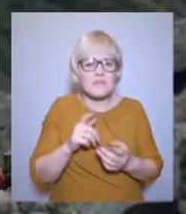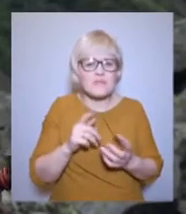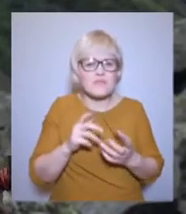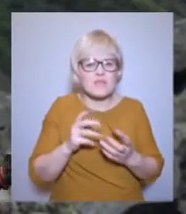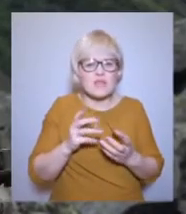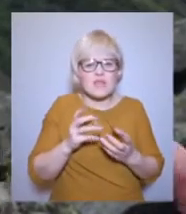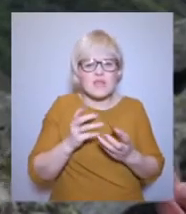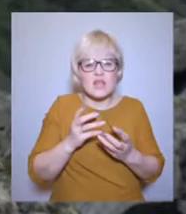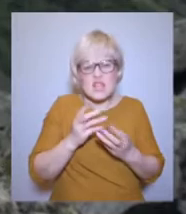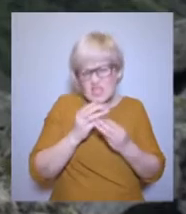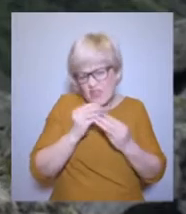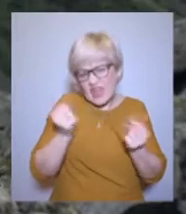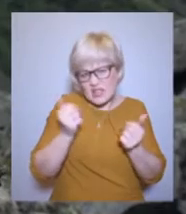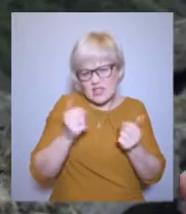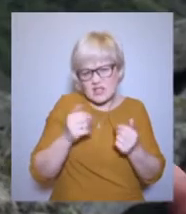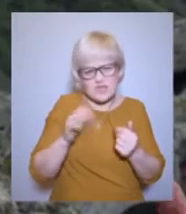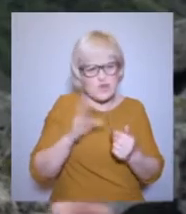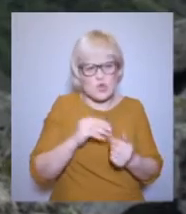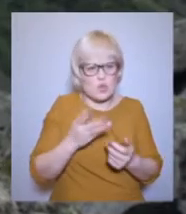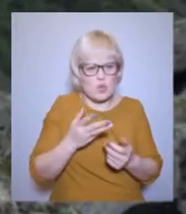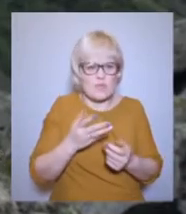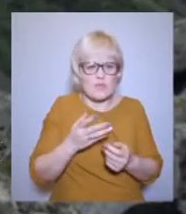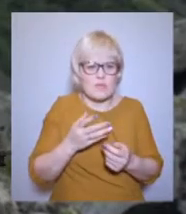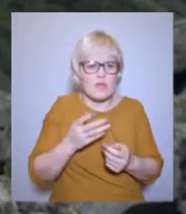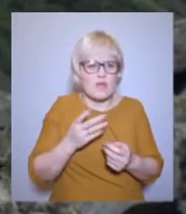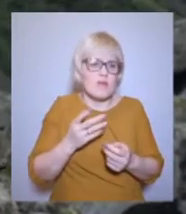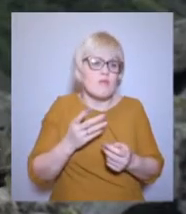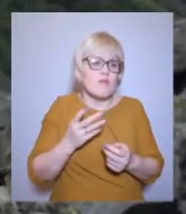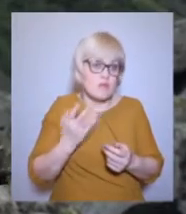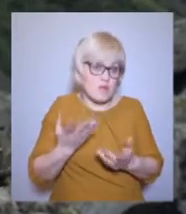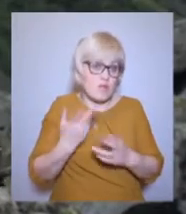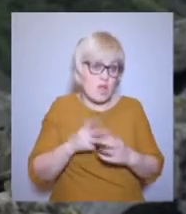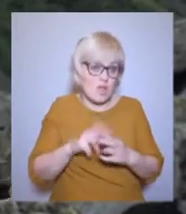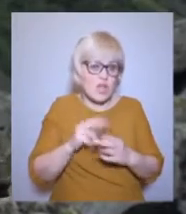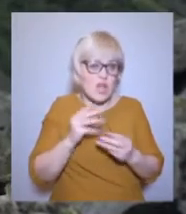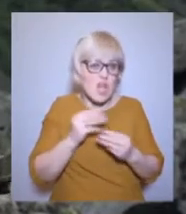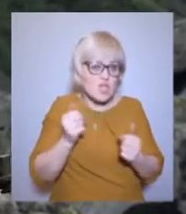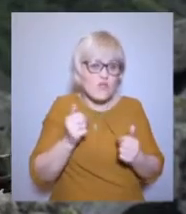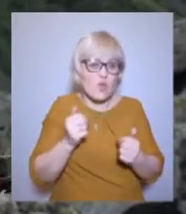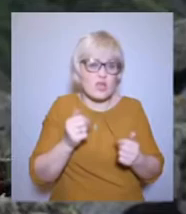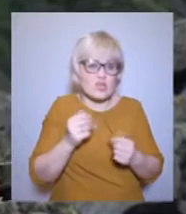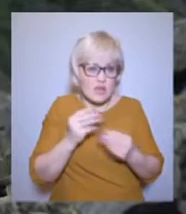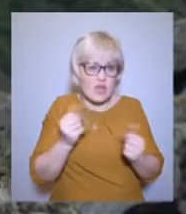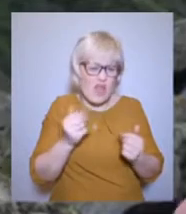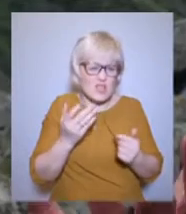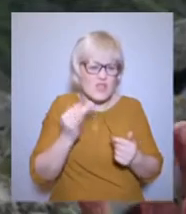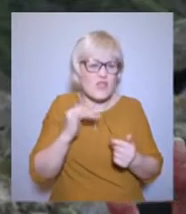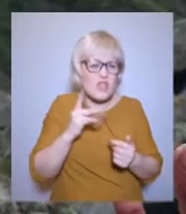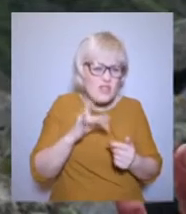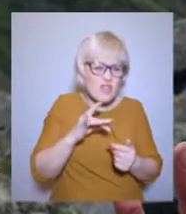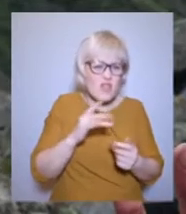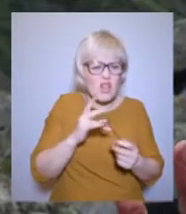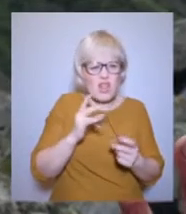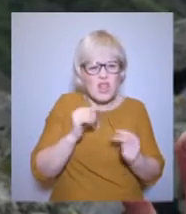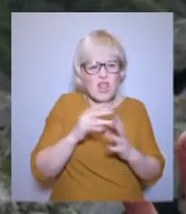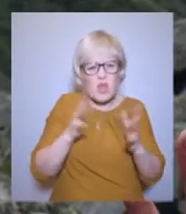двуокись кремния, все это растворялось и циркулировала, фильтровалась на больших глубинах. А потом при